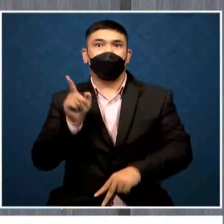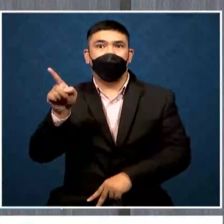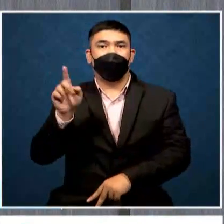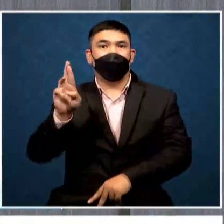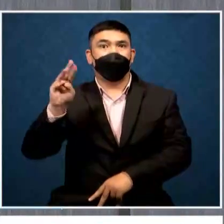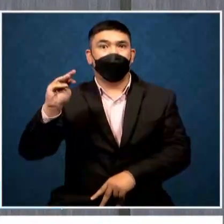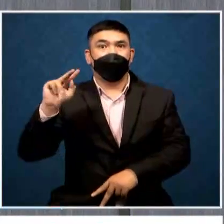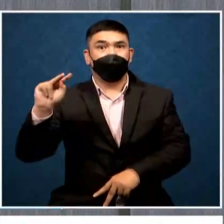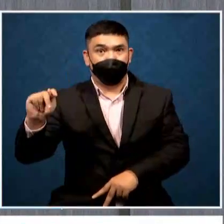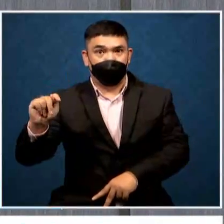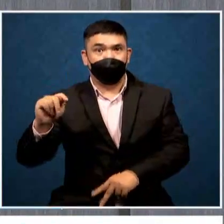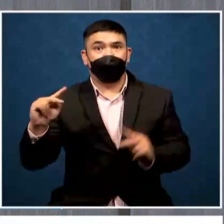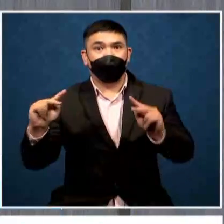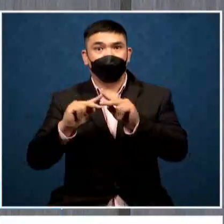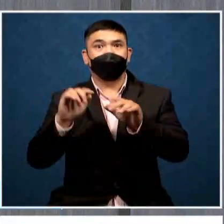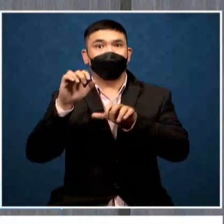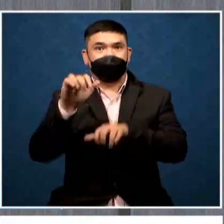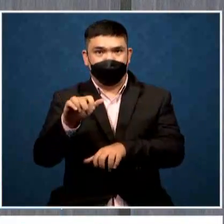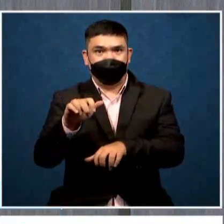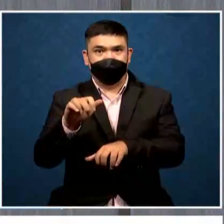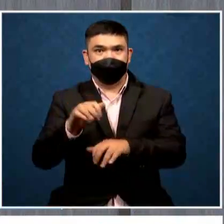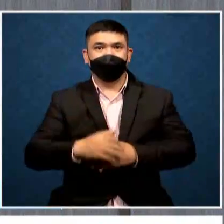รีว่าการกระทรวงมหาดไท